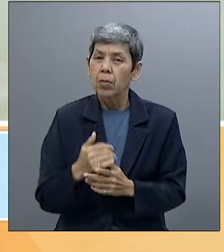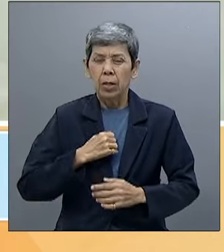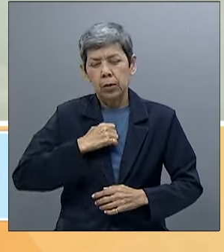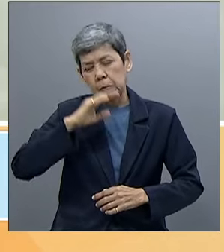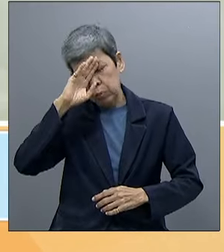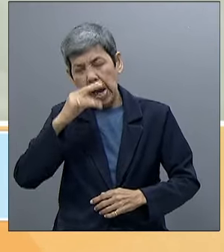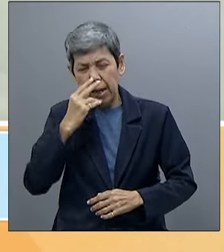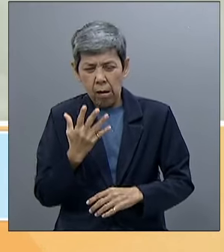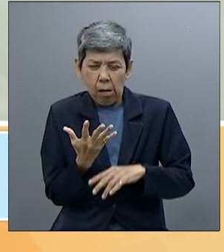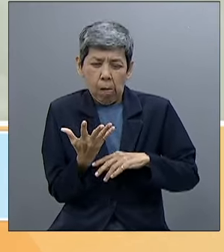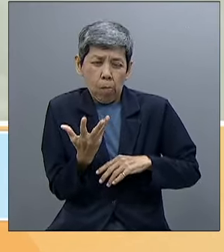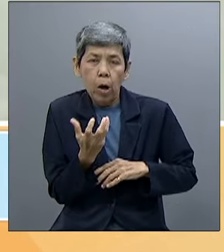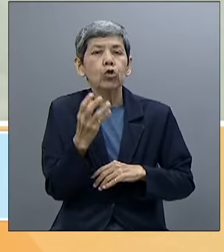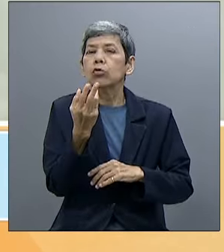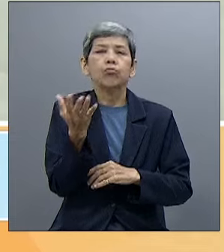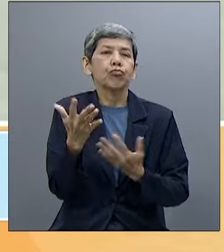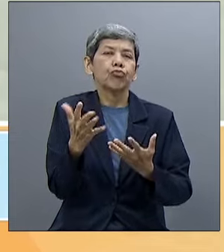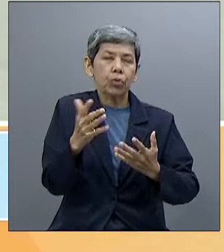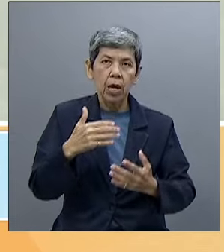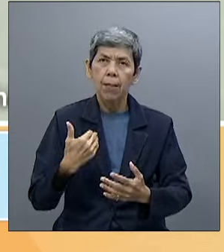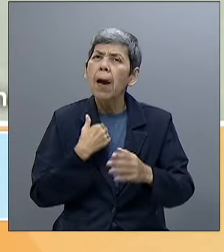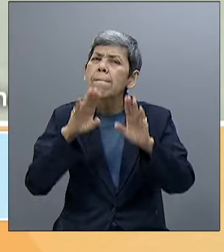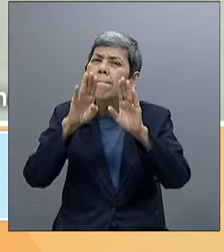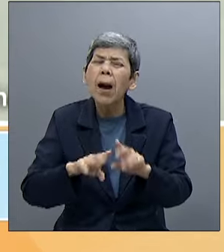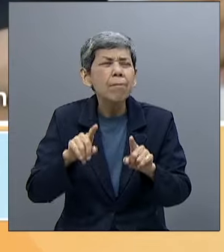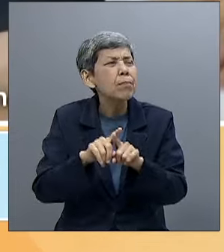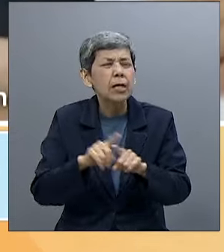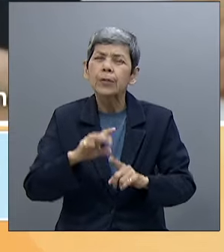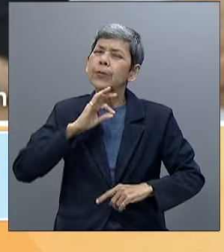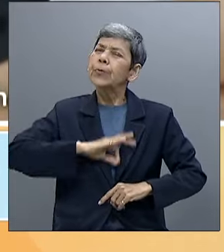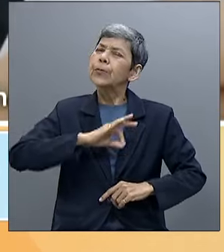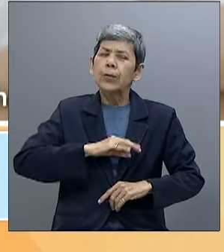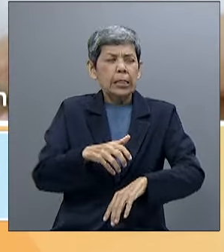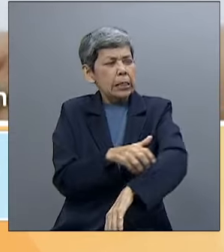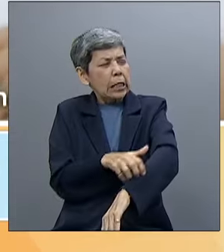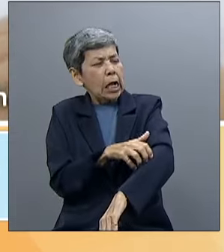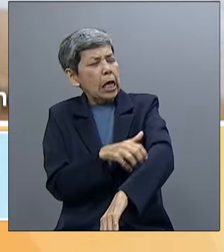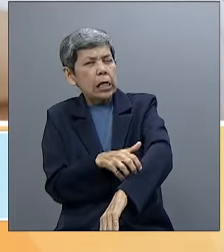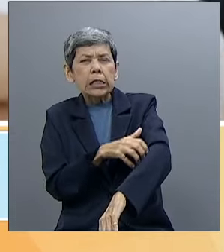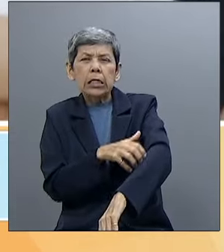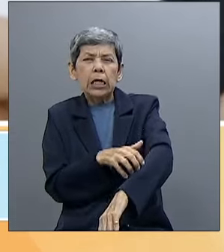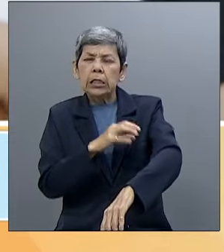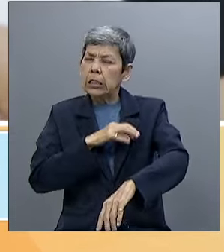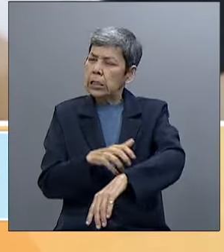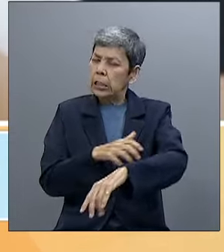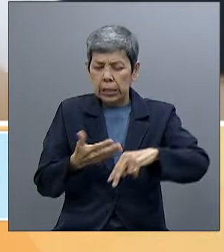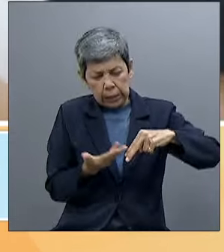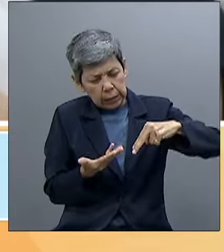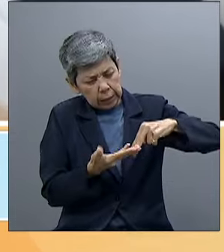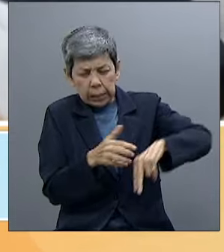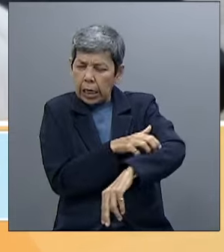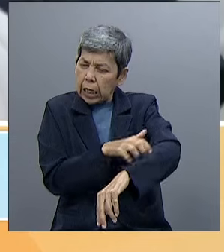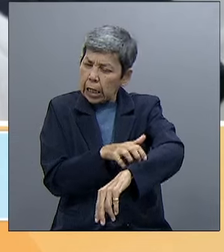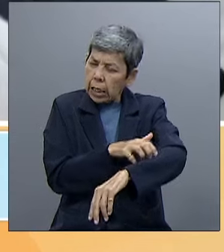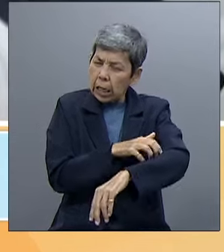เนี่ยจะพบได้ค่อนข้างน้อยนะนะคะแต่จะเป็นลักษณะเหมือนความรู้สึกเหมือนคันๆหรือว่าความรู้สึกเหมือน